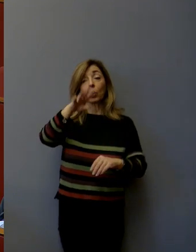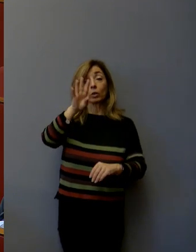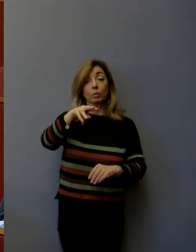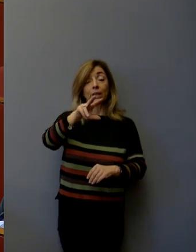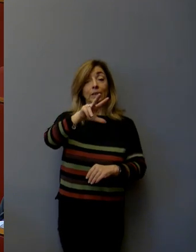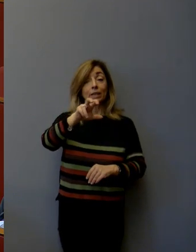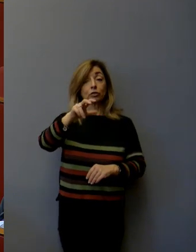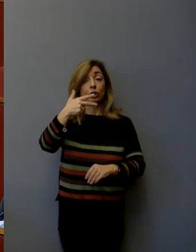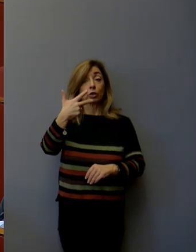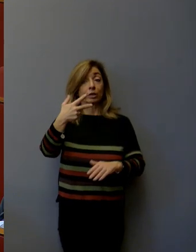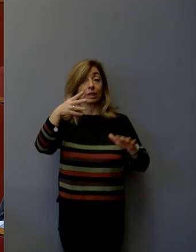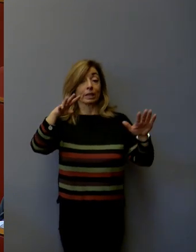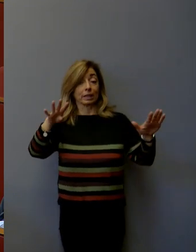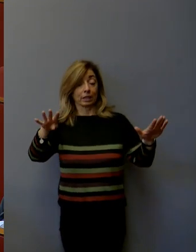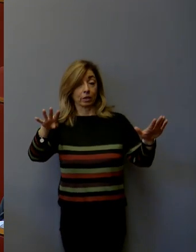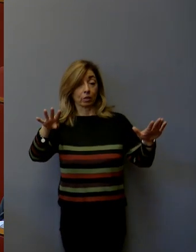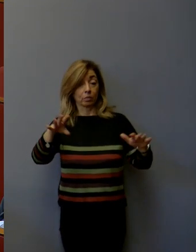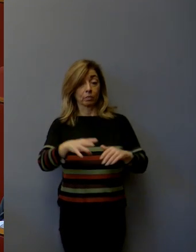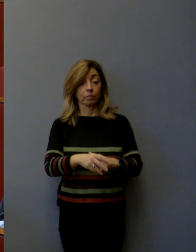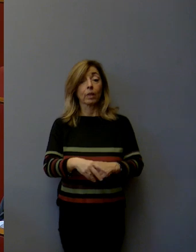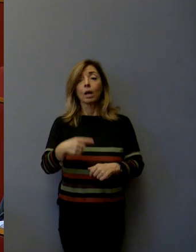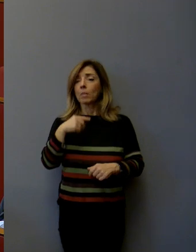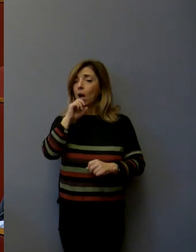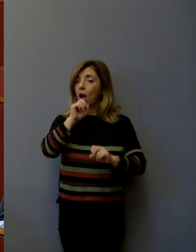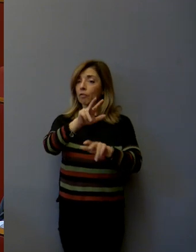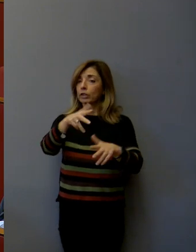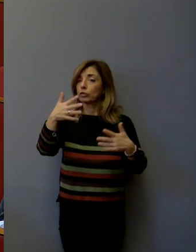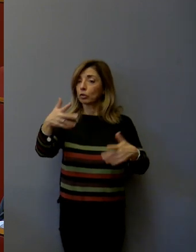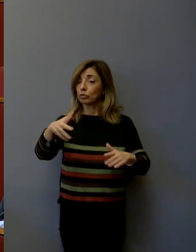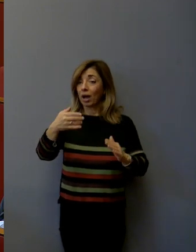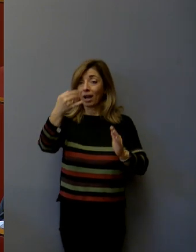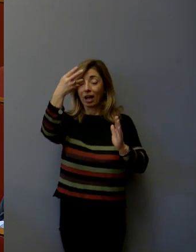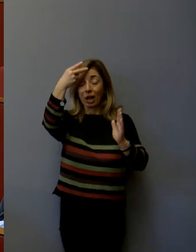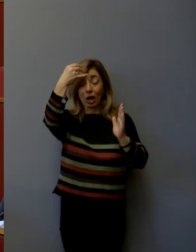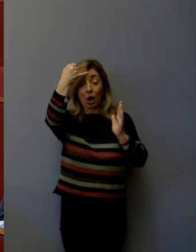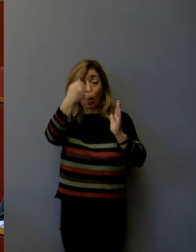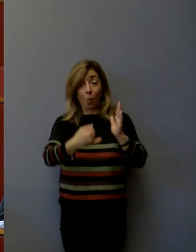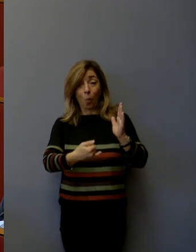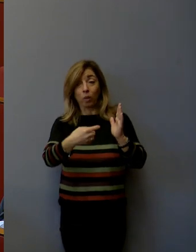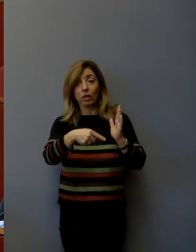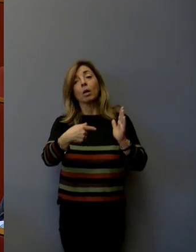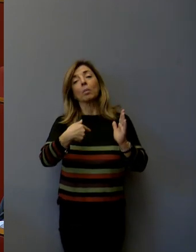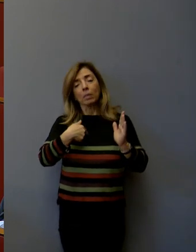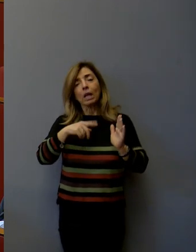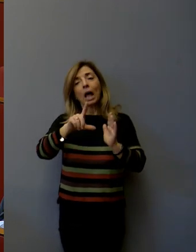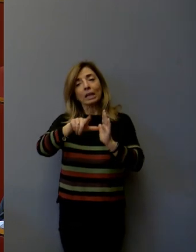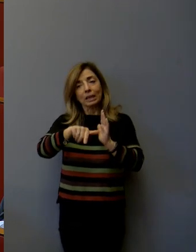Ma me lo dico già comunque mi prenderò il tempo per illustrarli Allora il